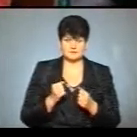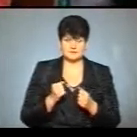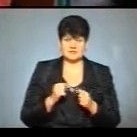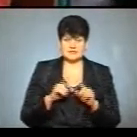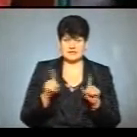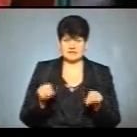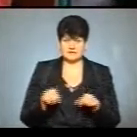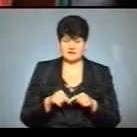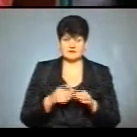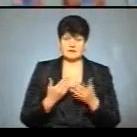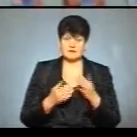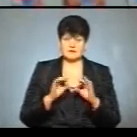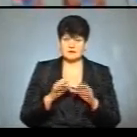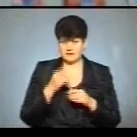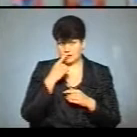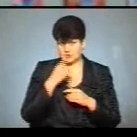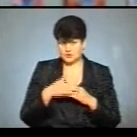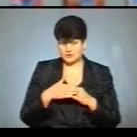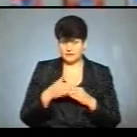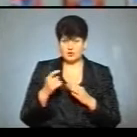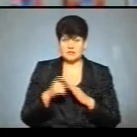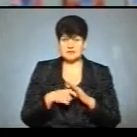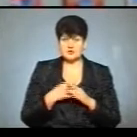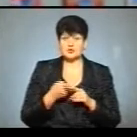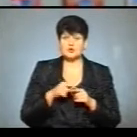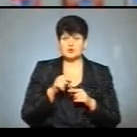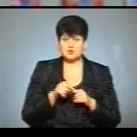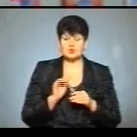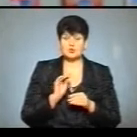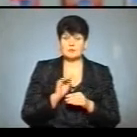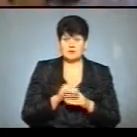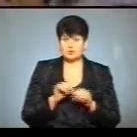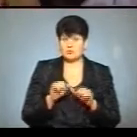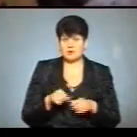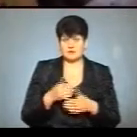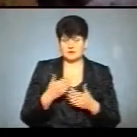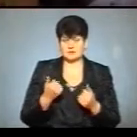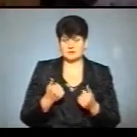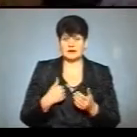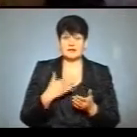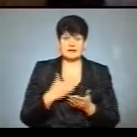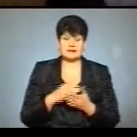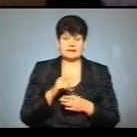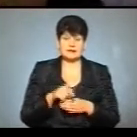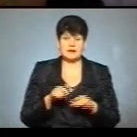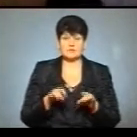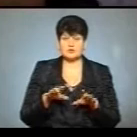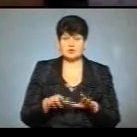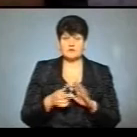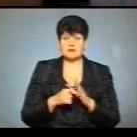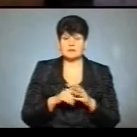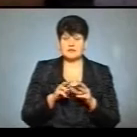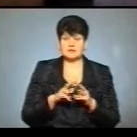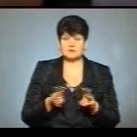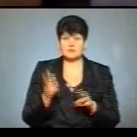компетентності. Утім, розповідає, нещодавно дізналась, що на цю доплату вона права не має. Є така постанова Кабінету міністрів